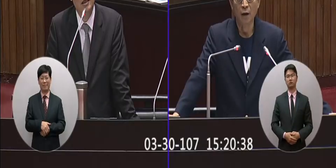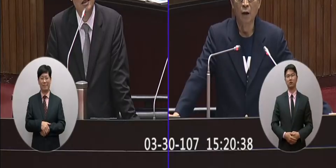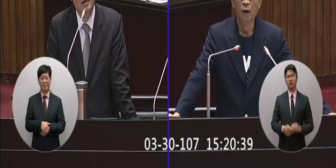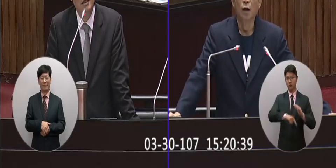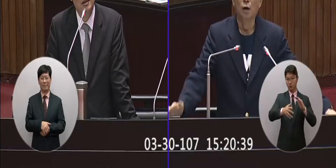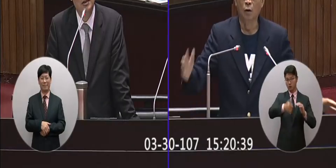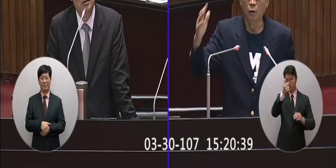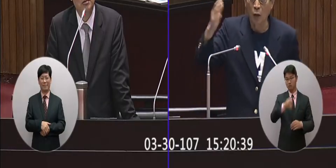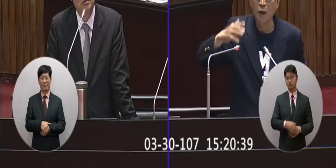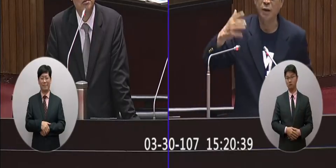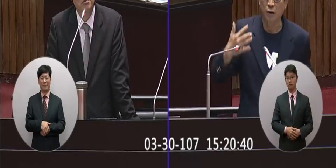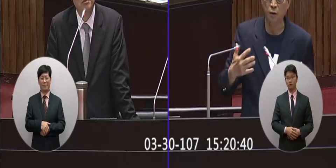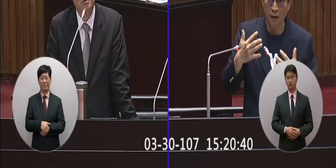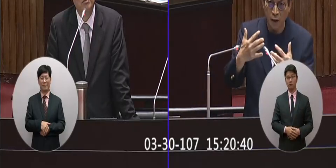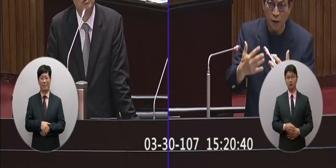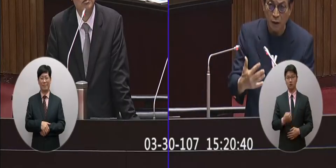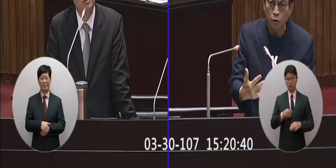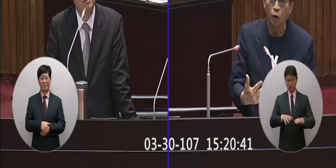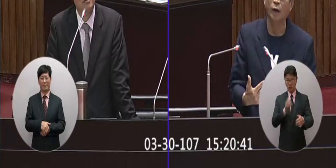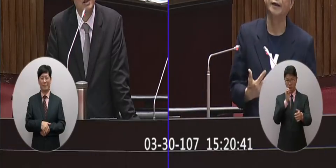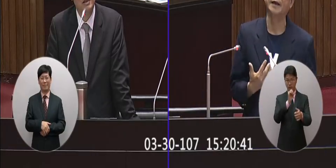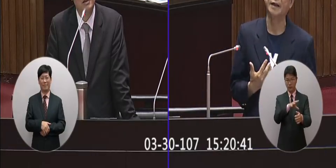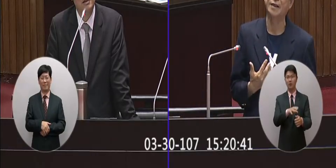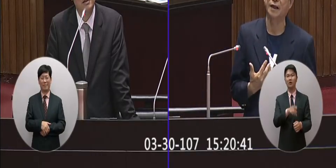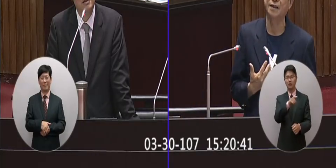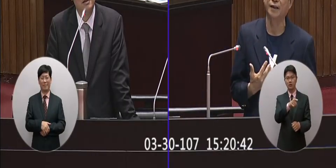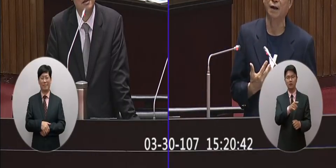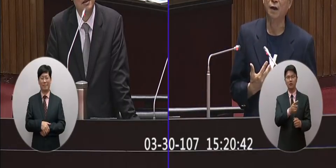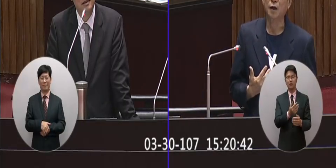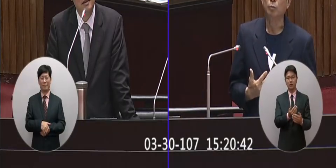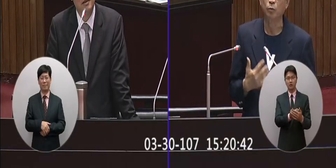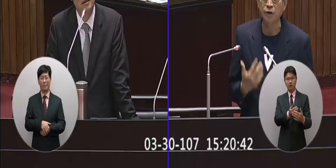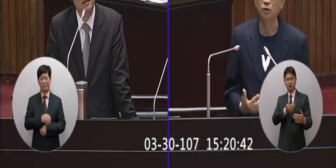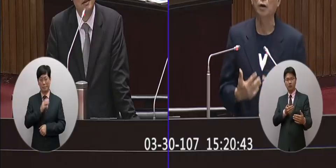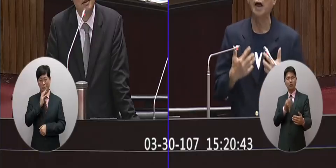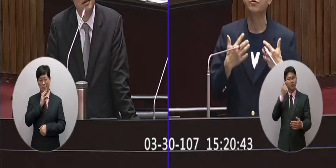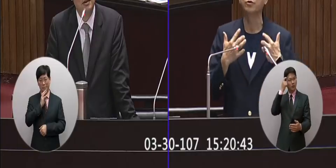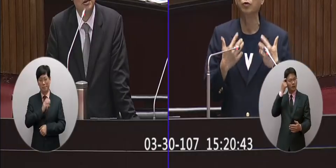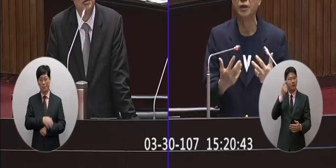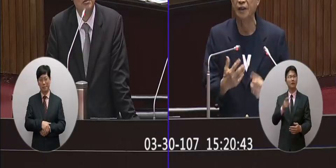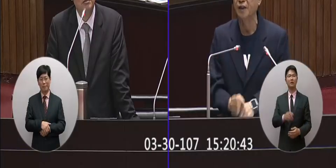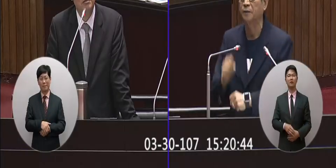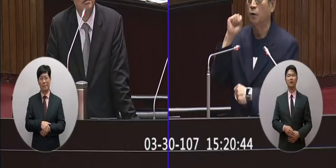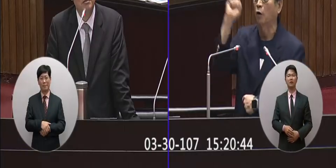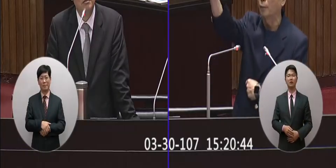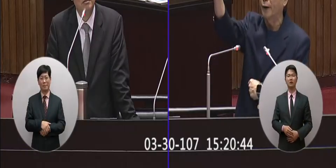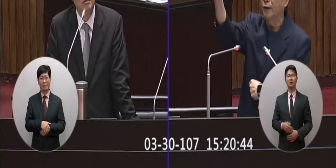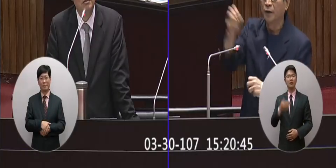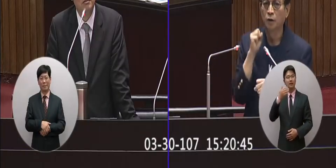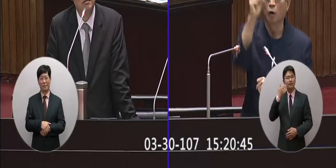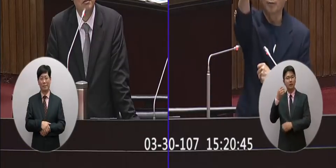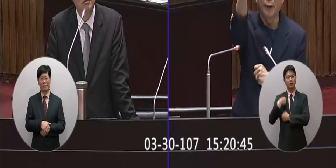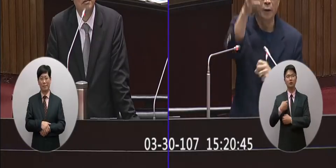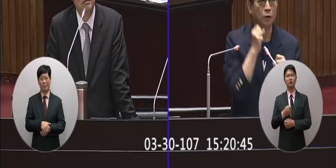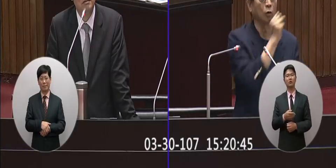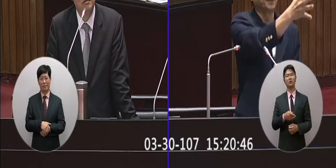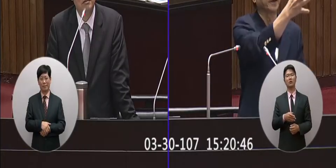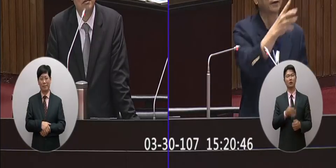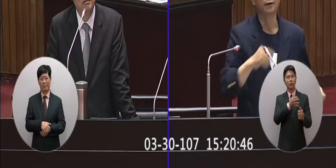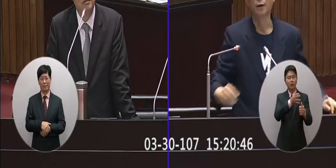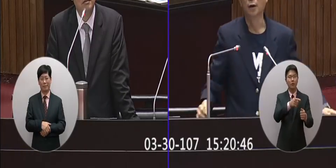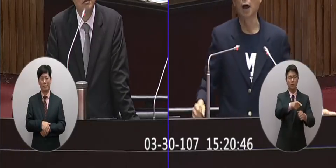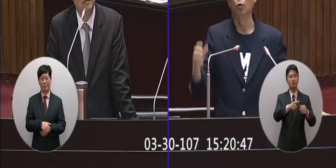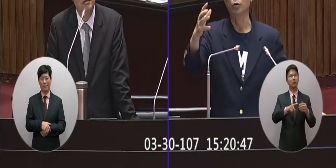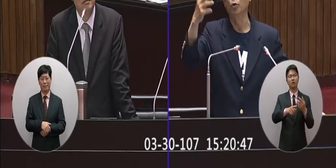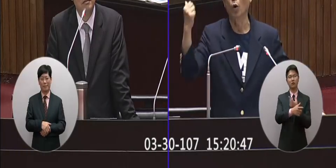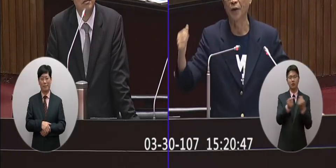院长，我要叫你说，你可以稍微退一点来想一想。 是， 不是说蓝军问你，你一定要